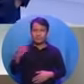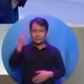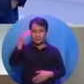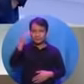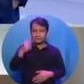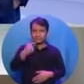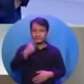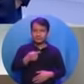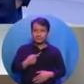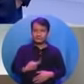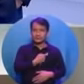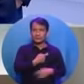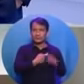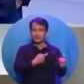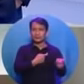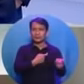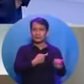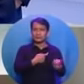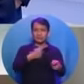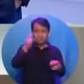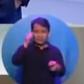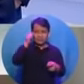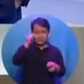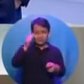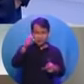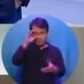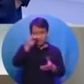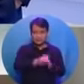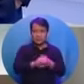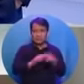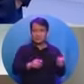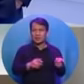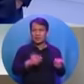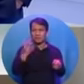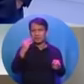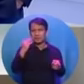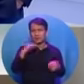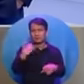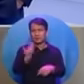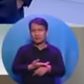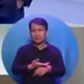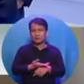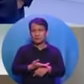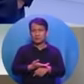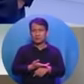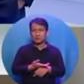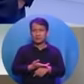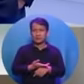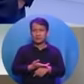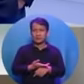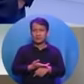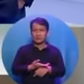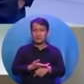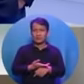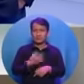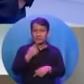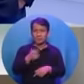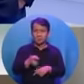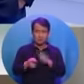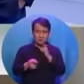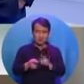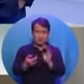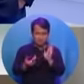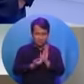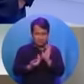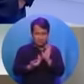sinasaktan si Sir Anthony? Ay, gawa po naman po ng mga anak din po kasi inakala po nang hindi naman po totoo ay.